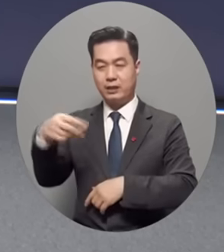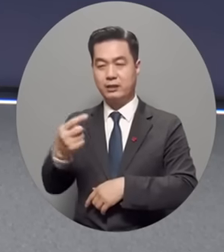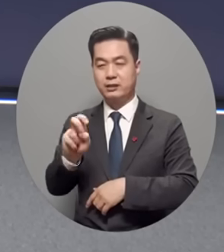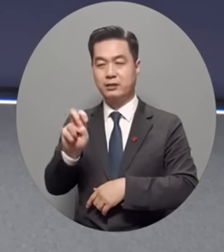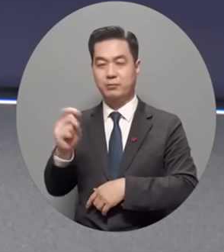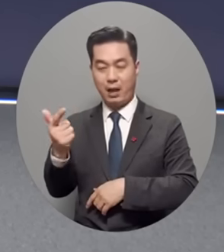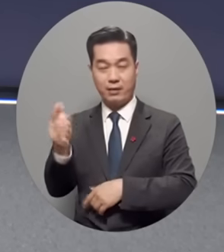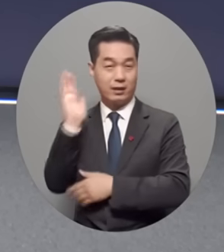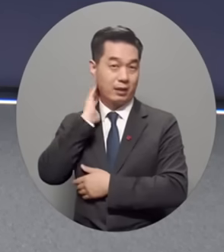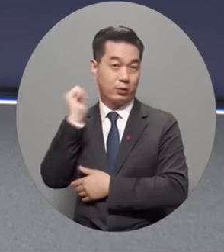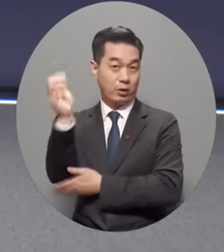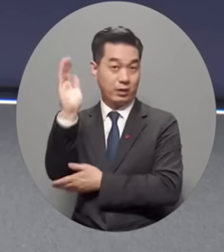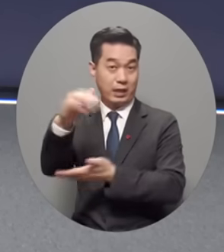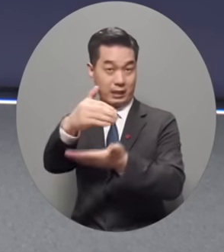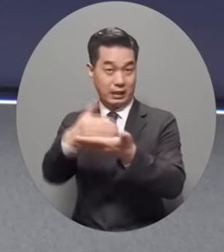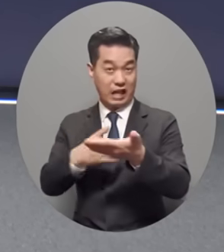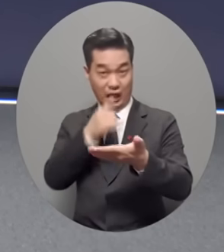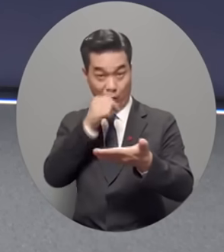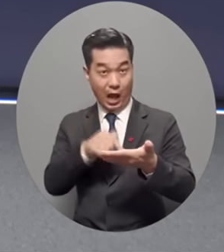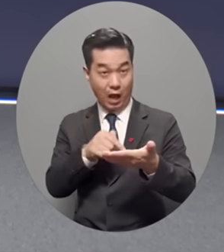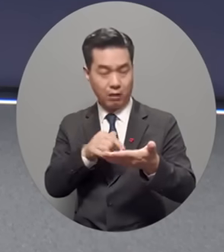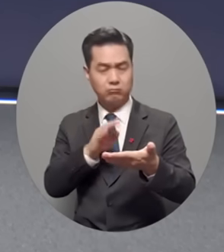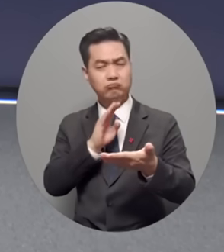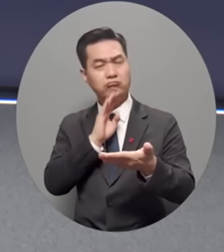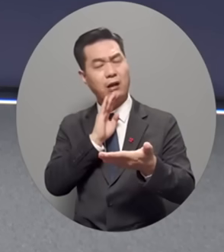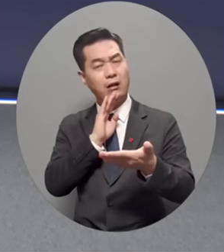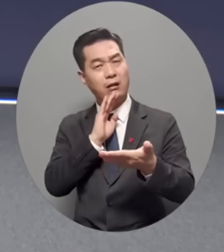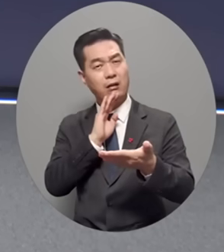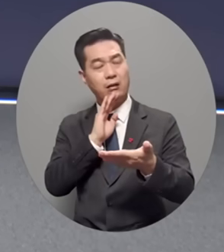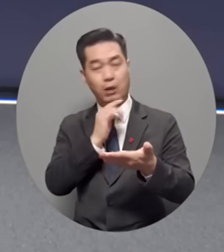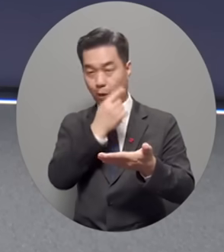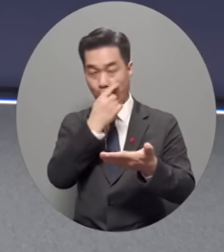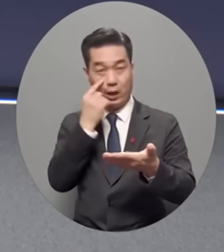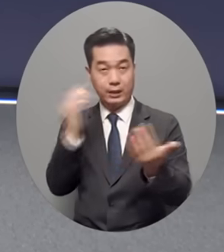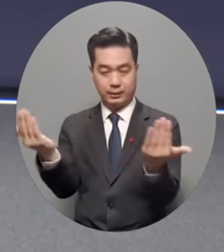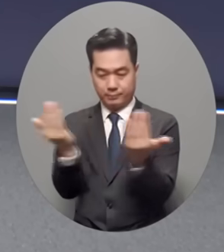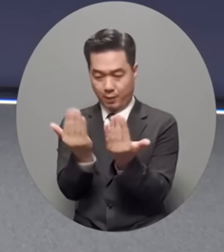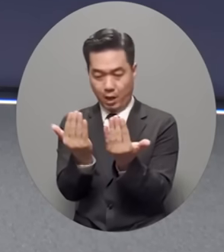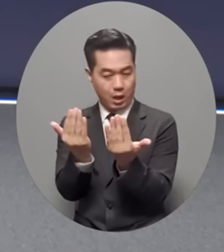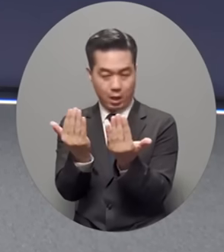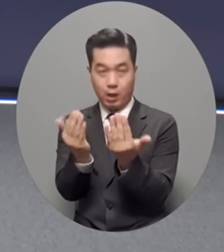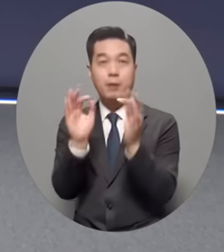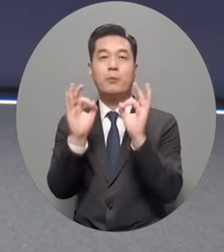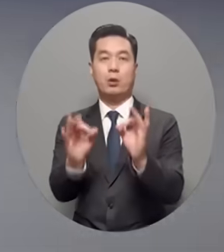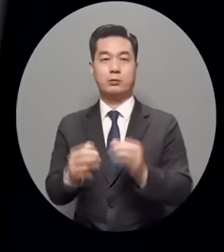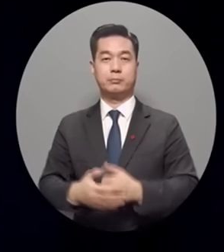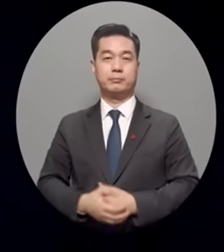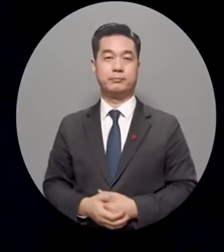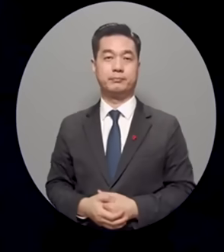있다는 건데요. 정말 그렇게 볼 수 있는 건지 팩트체크 알고보니에서 따져봤습니다.